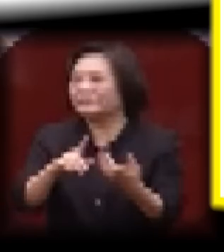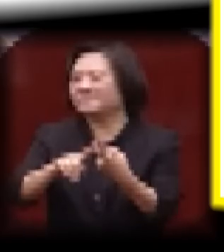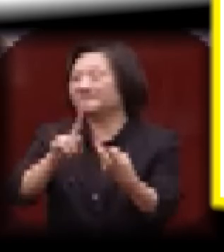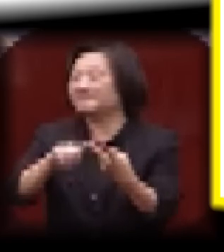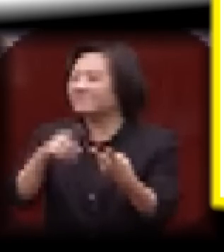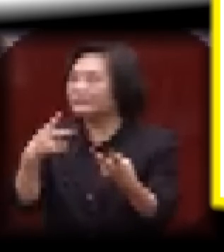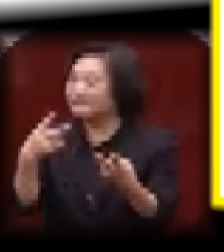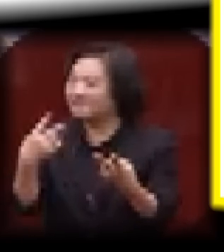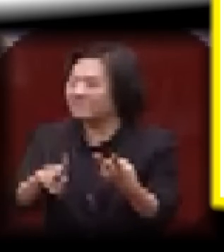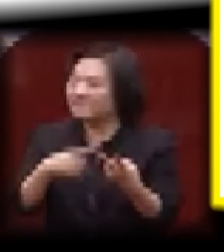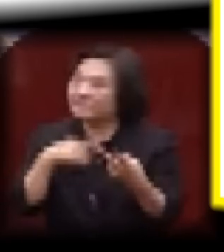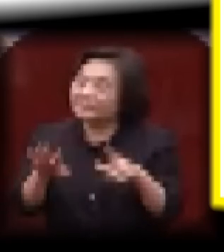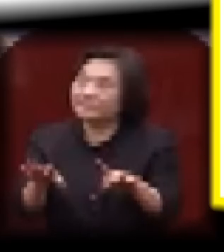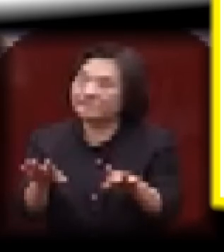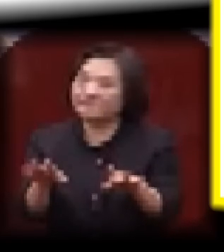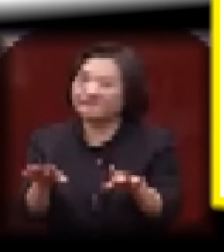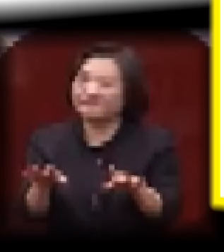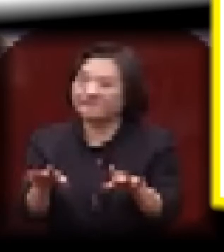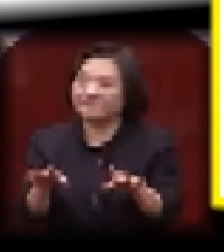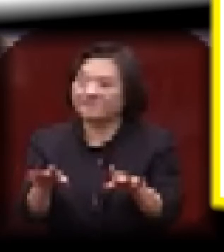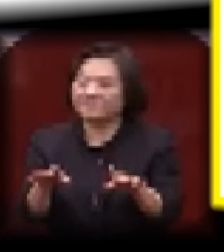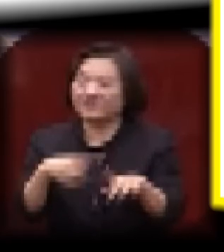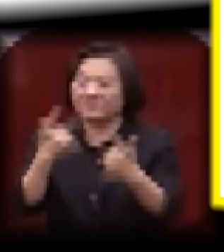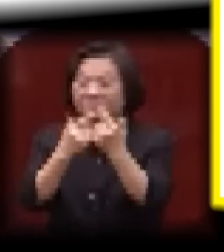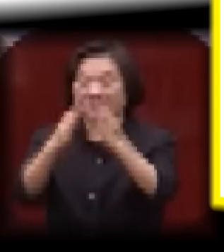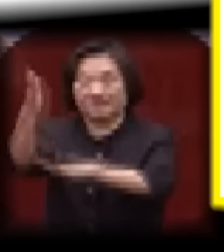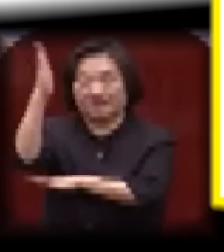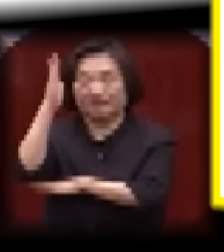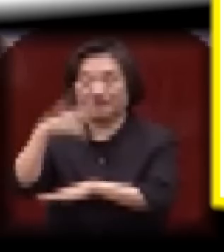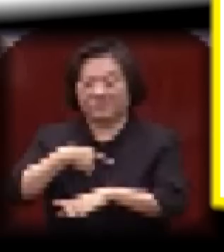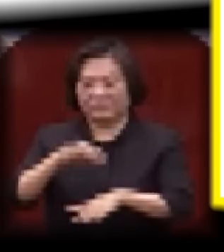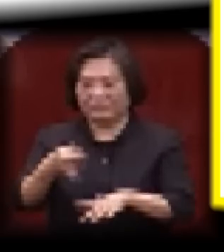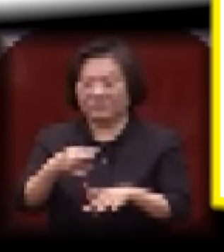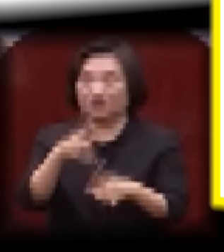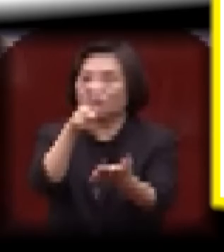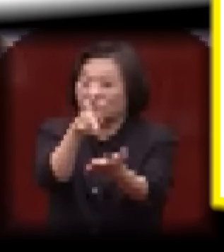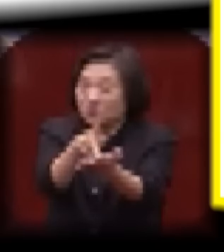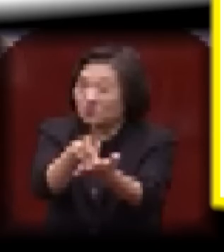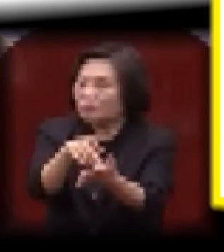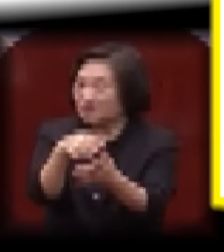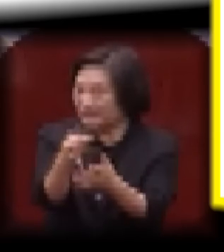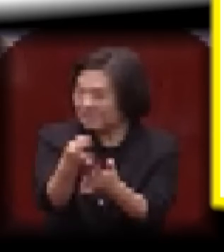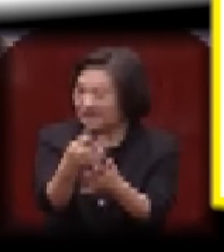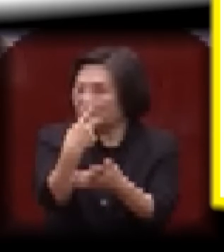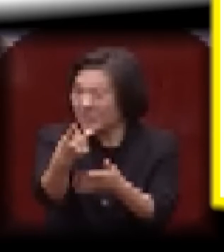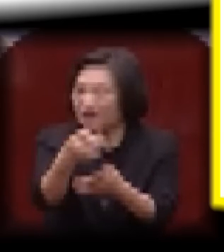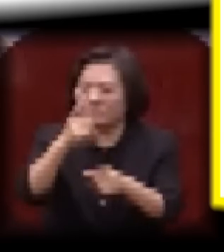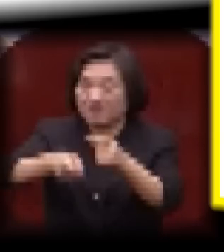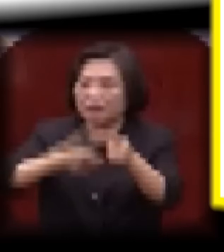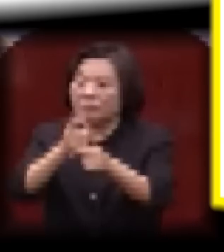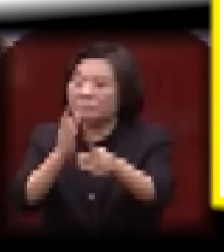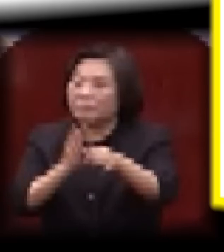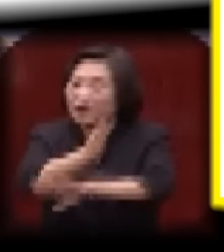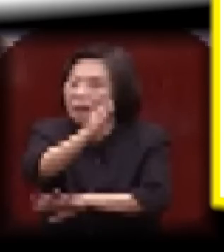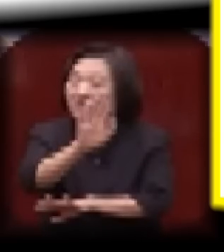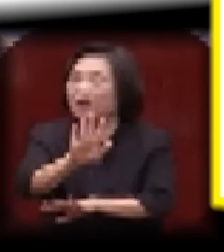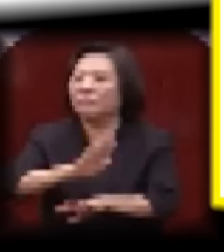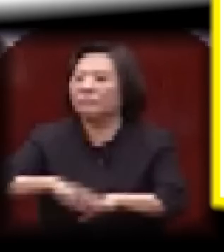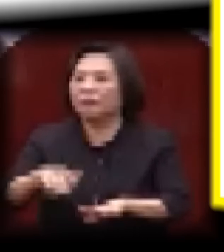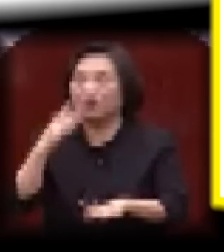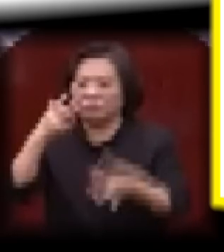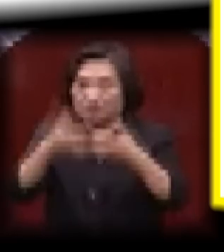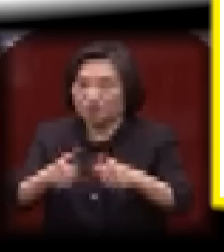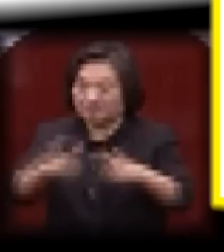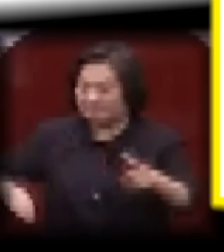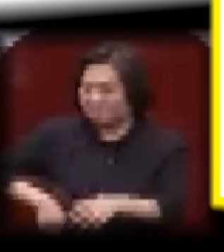目前的一般我们这种市府的财产租约原则上是不超过10年的，可是对重大投资